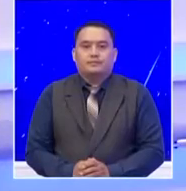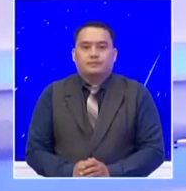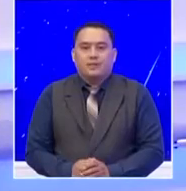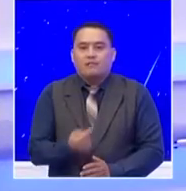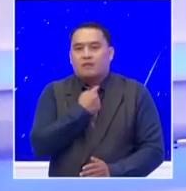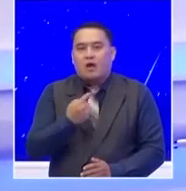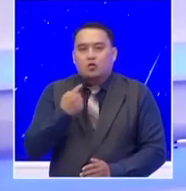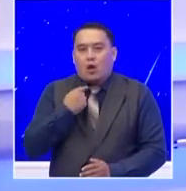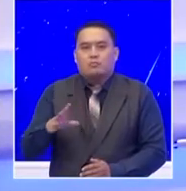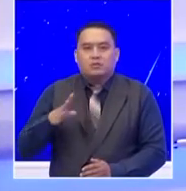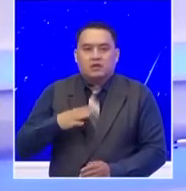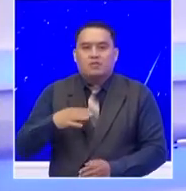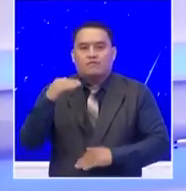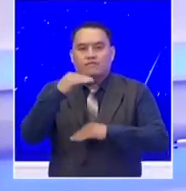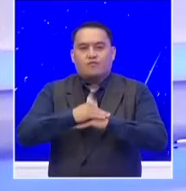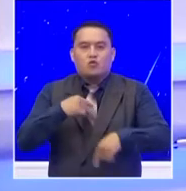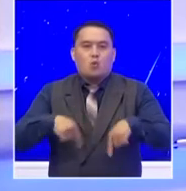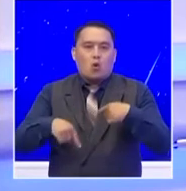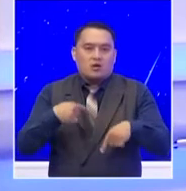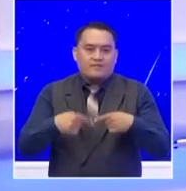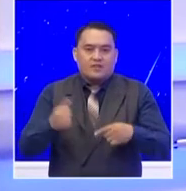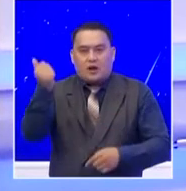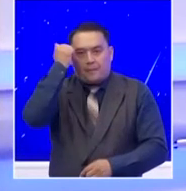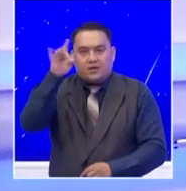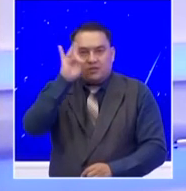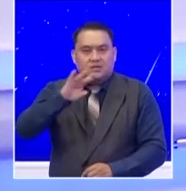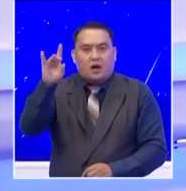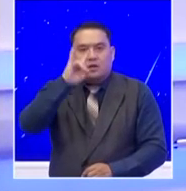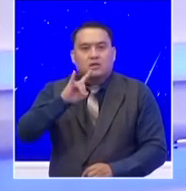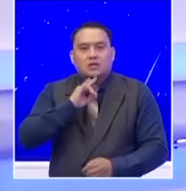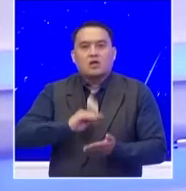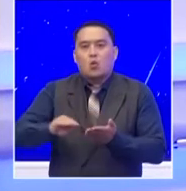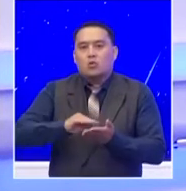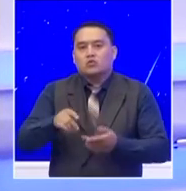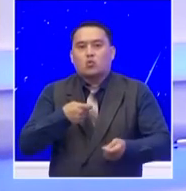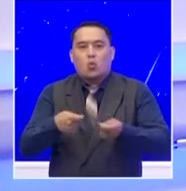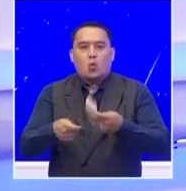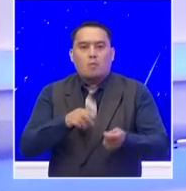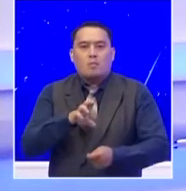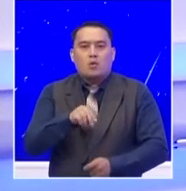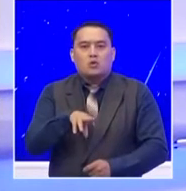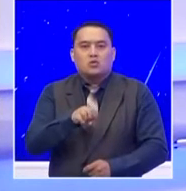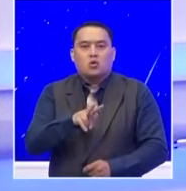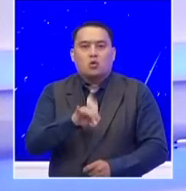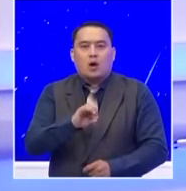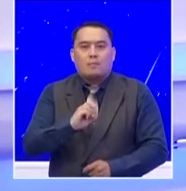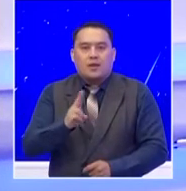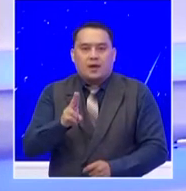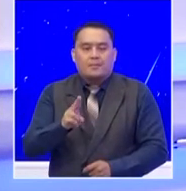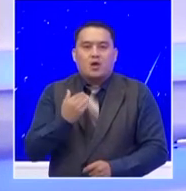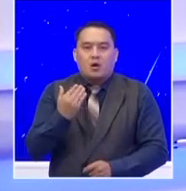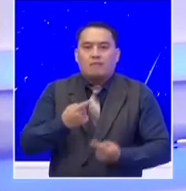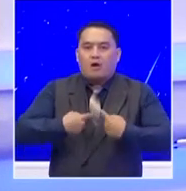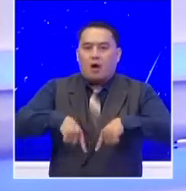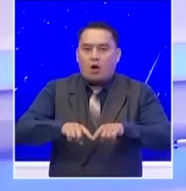В Талдыкургане состоялся футбольный вечер памяти известного казахстанского журналиста и телеведущего Бейсена Куранбека. Организаторами и